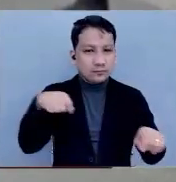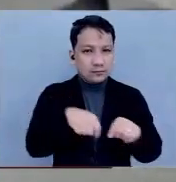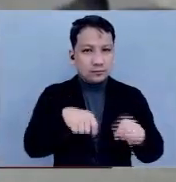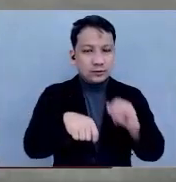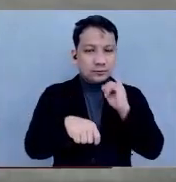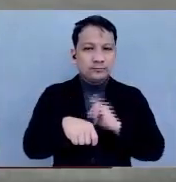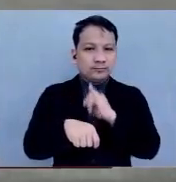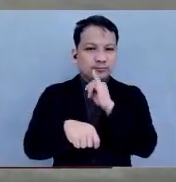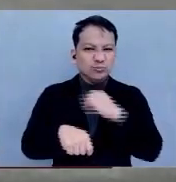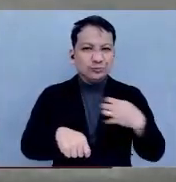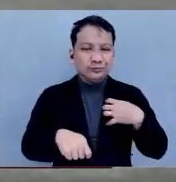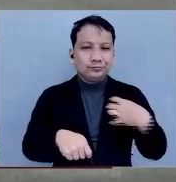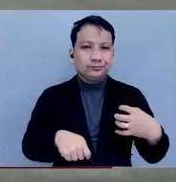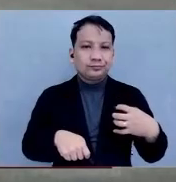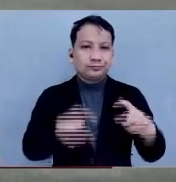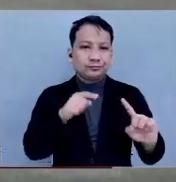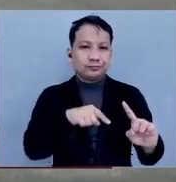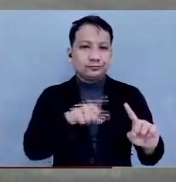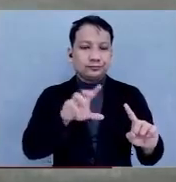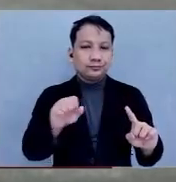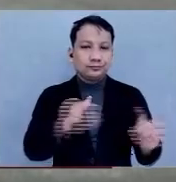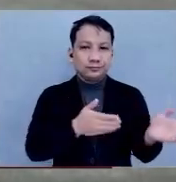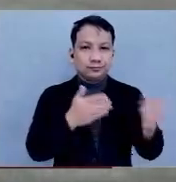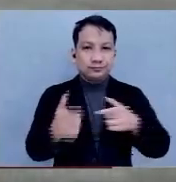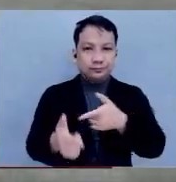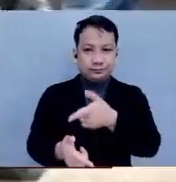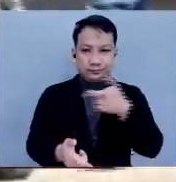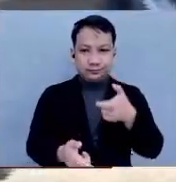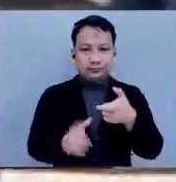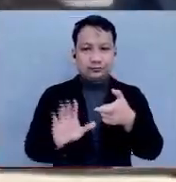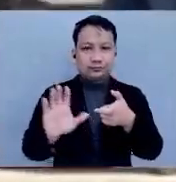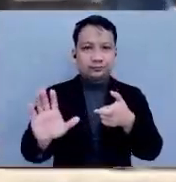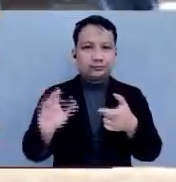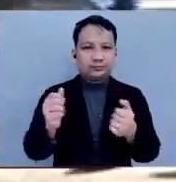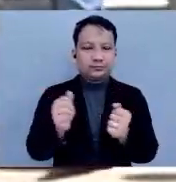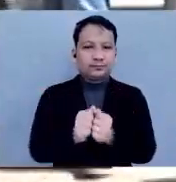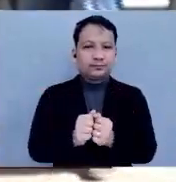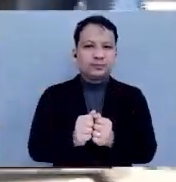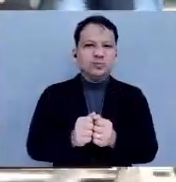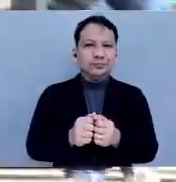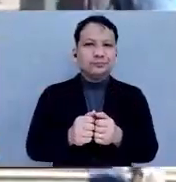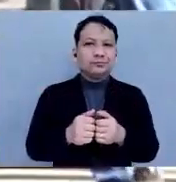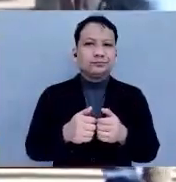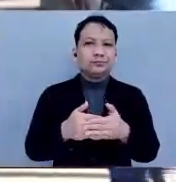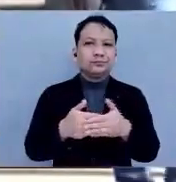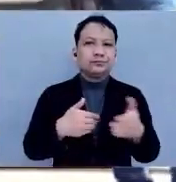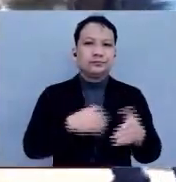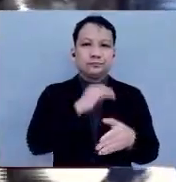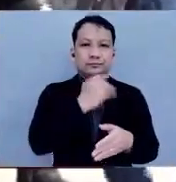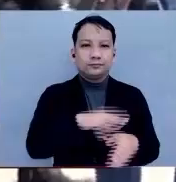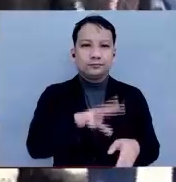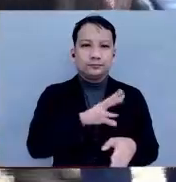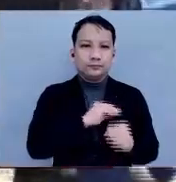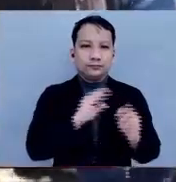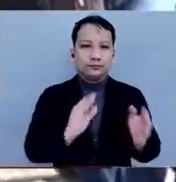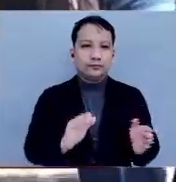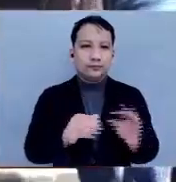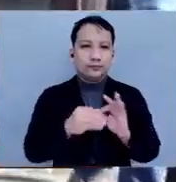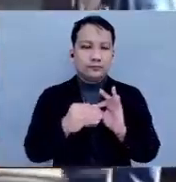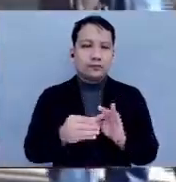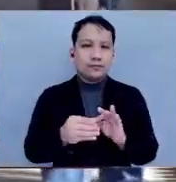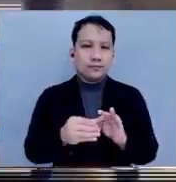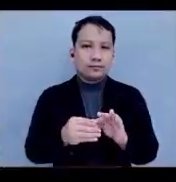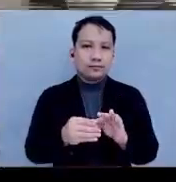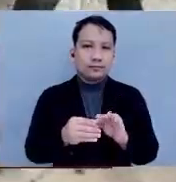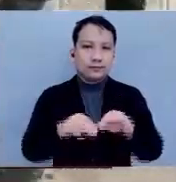police. Ang suspect, binaril naman ng mga kabaron ng sinaksak. Bago magkainitan ng mga Israel at Palestino sa lugar, agad na silang inawat